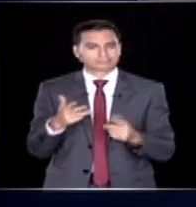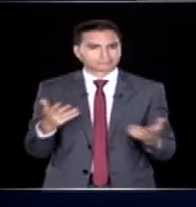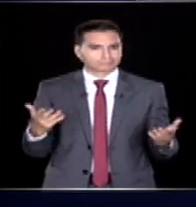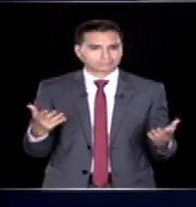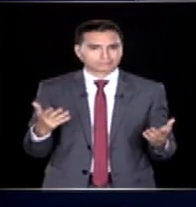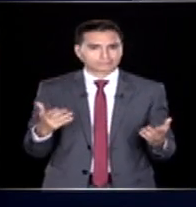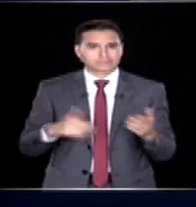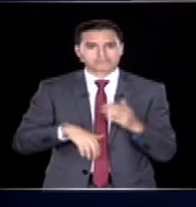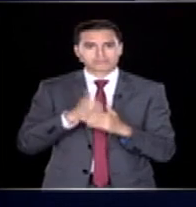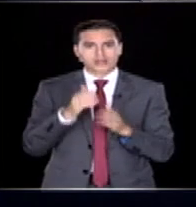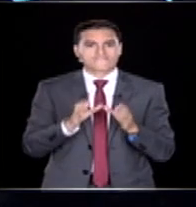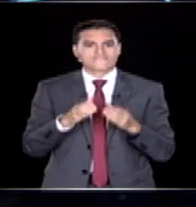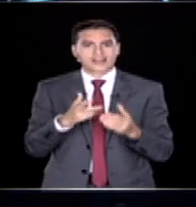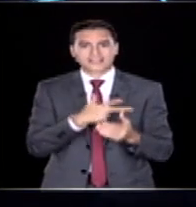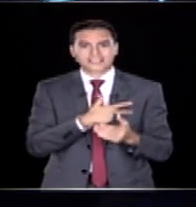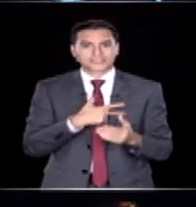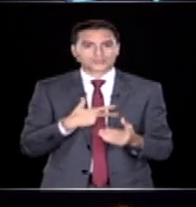فريق ساموراي.